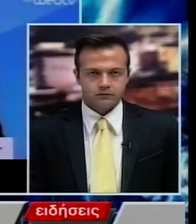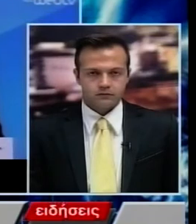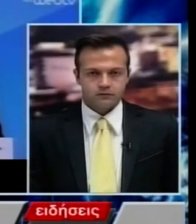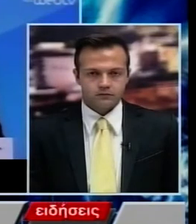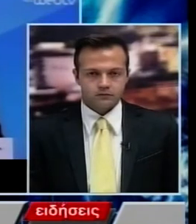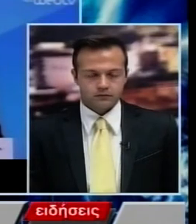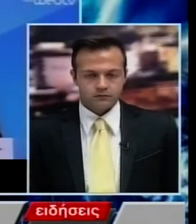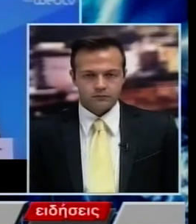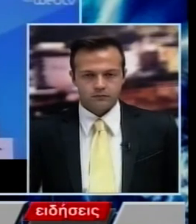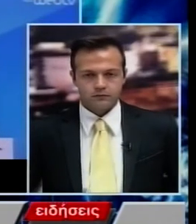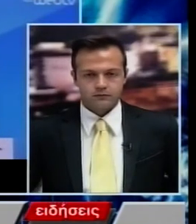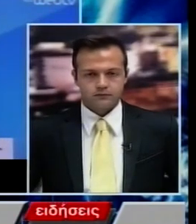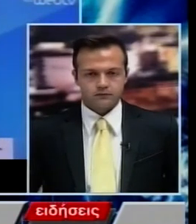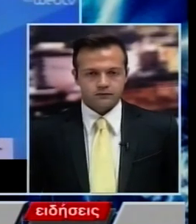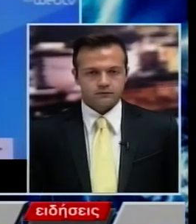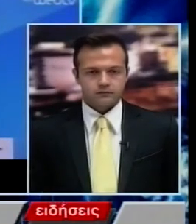Στην αξιοκρατία.